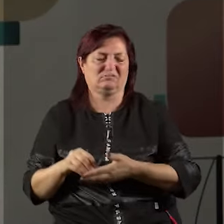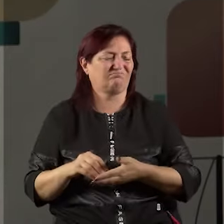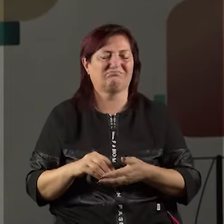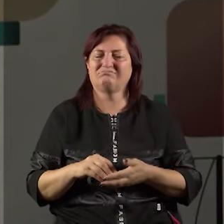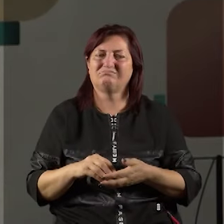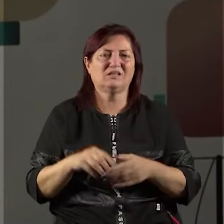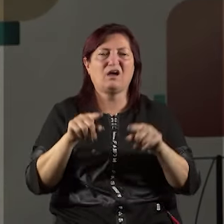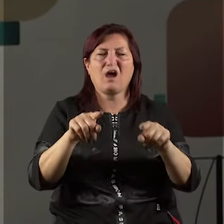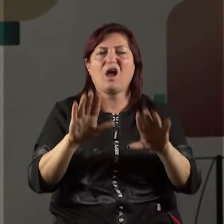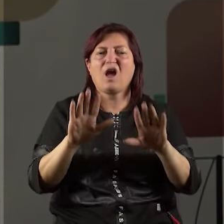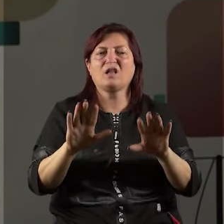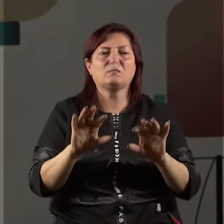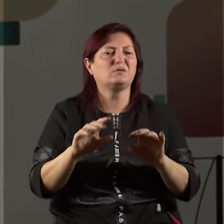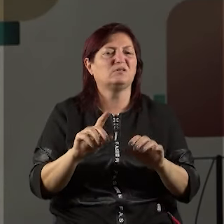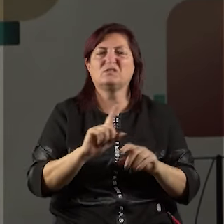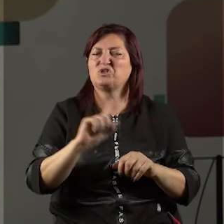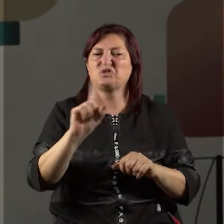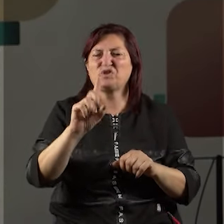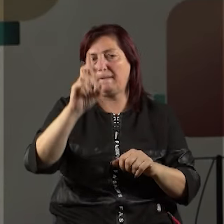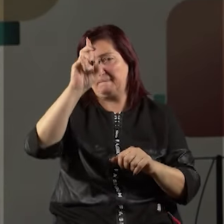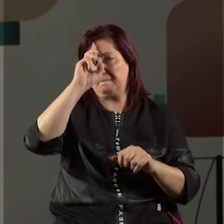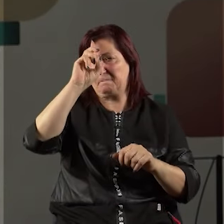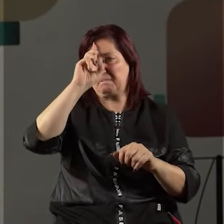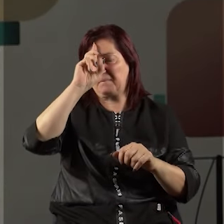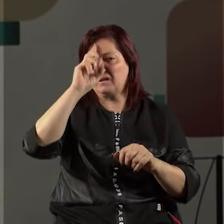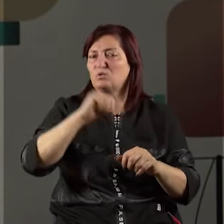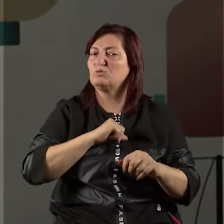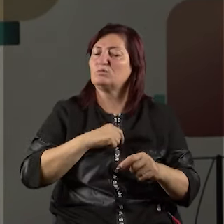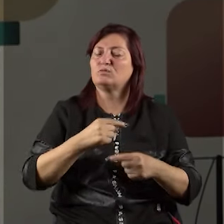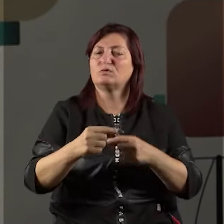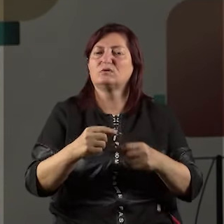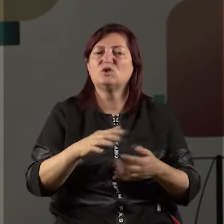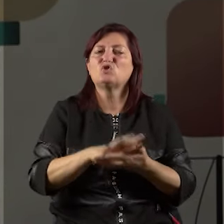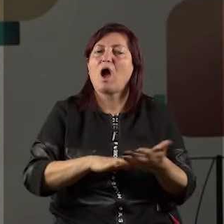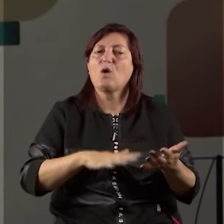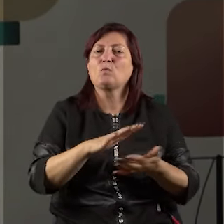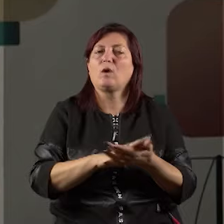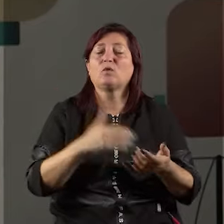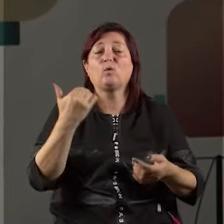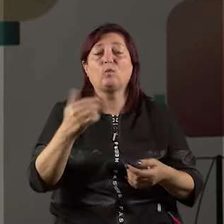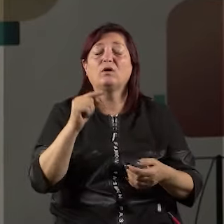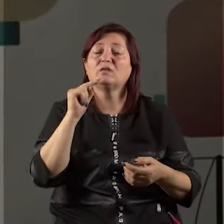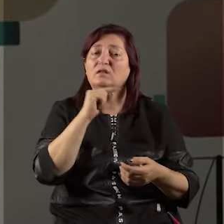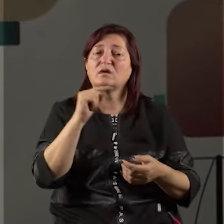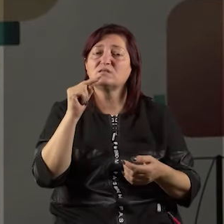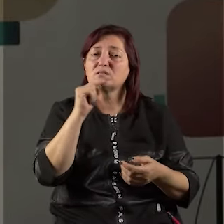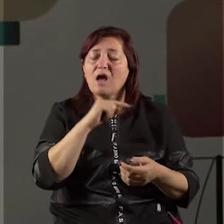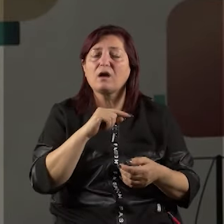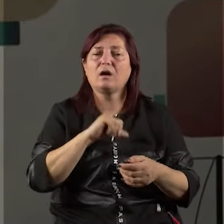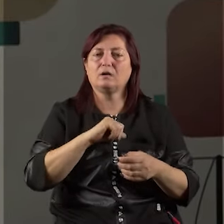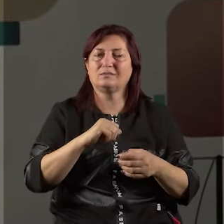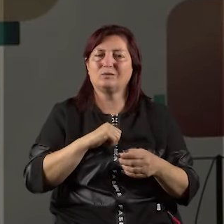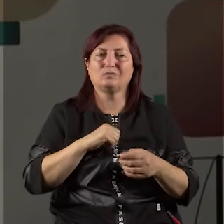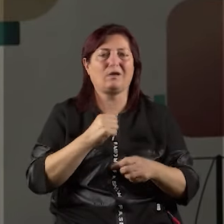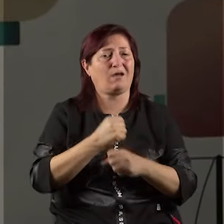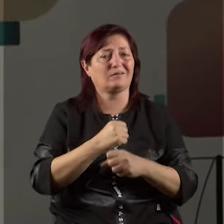չի պետությունը շարունակելու իր տնտեսական զարգացումը։ Ես ուզում եմ, որ մեր արտադրությունը զարգանա,